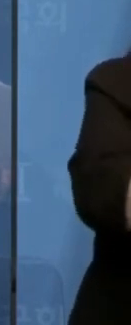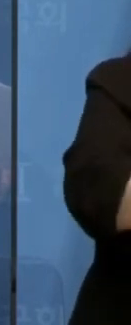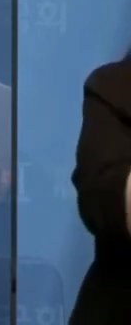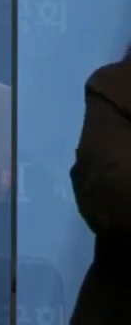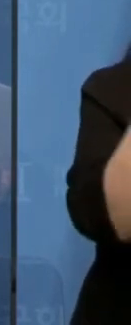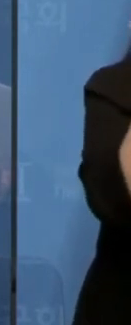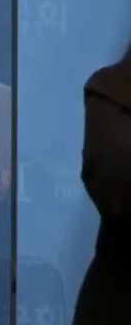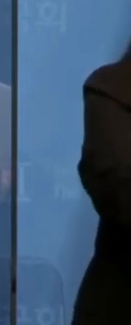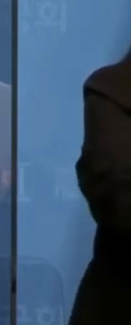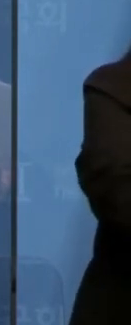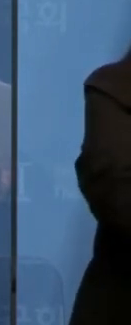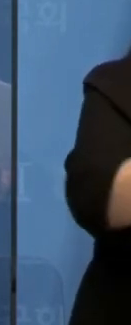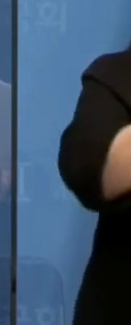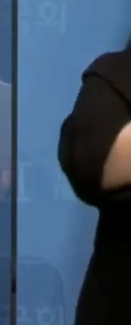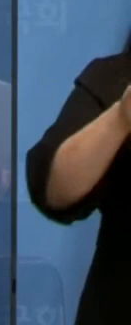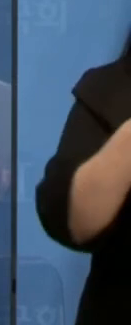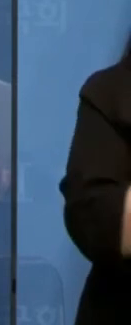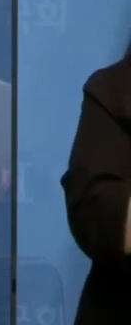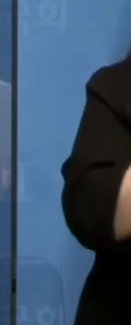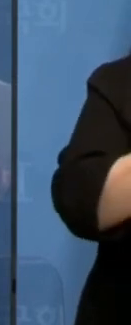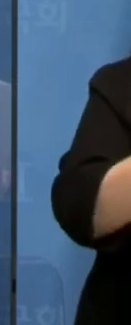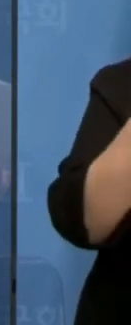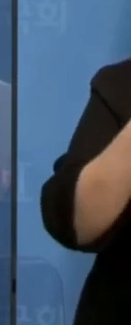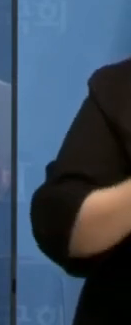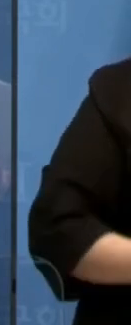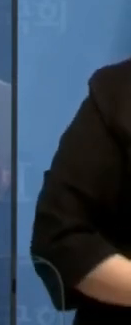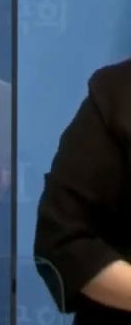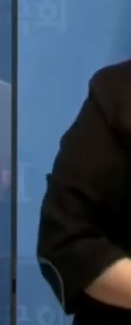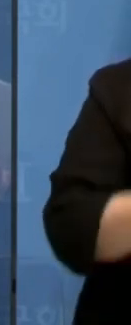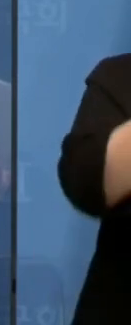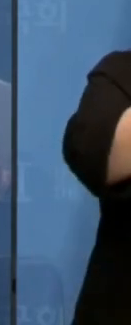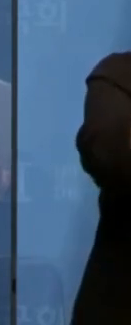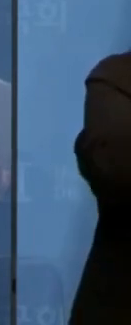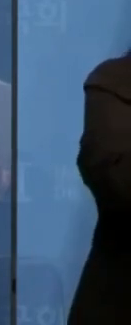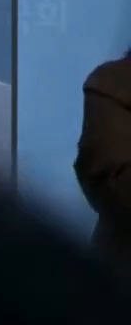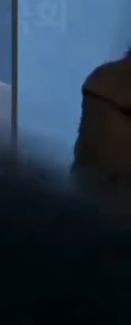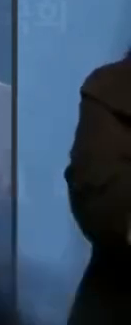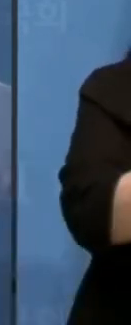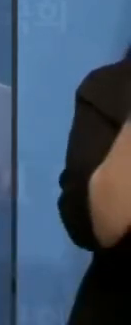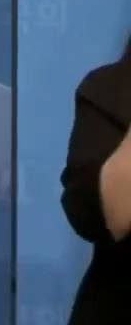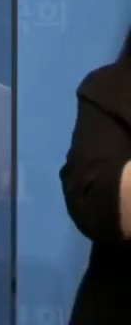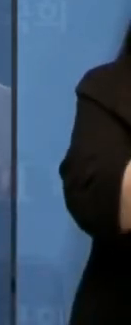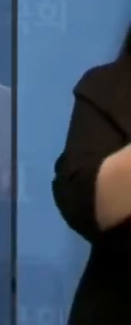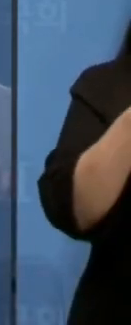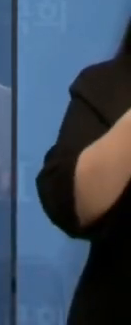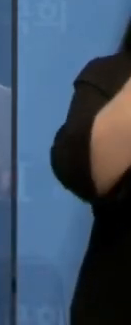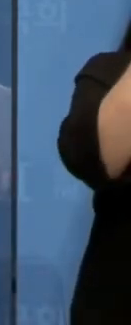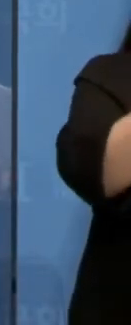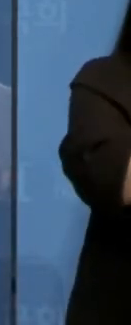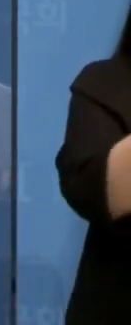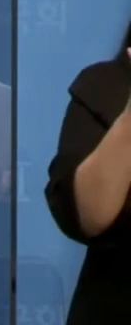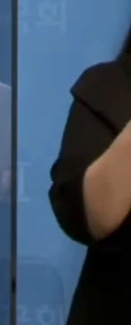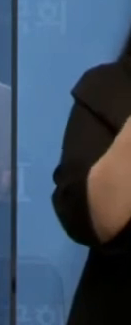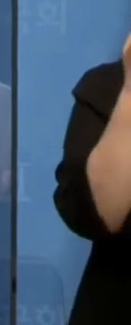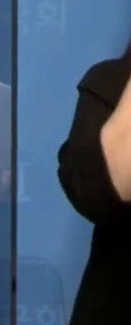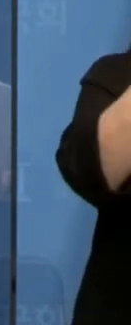측면의 균형적 관점입니다. 먼저, 블록체인 및 가상자산 정책 기반을